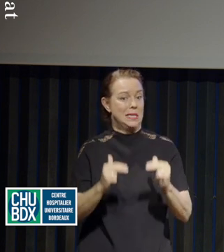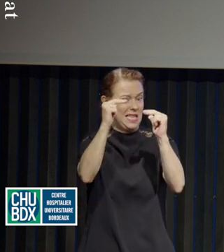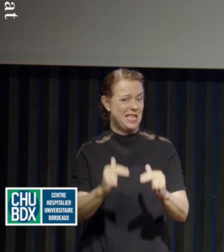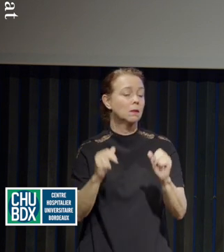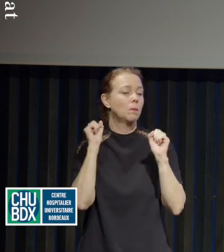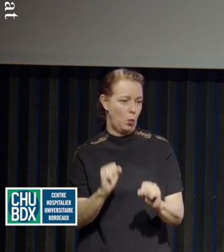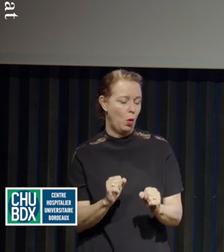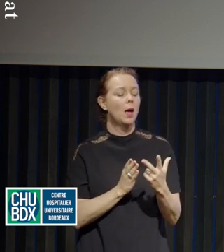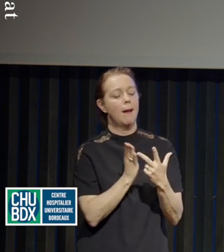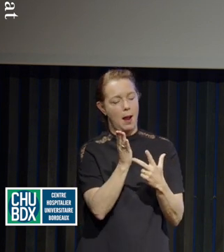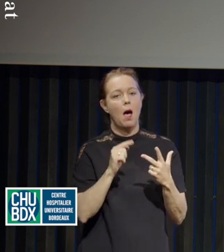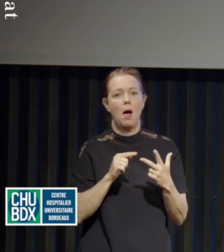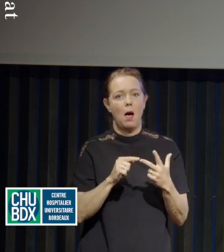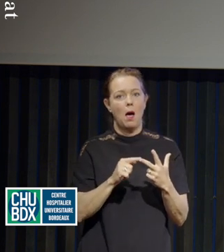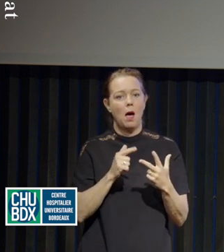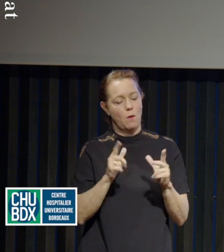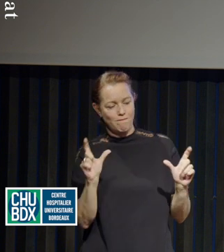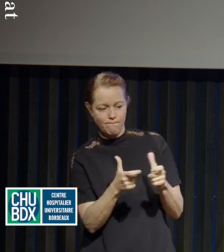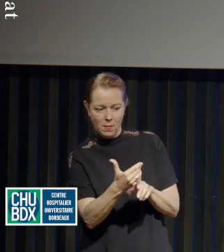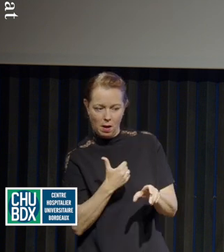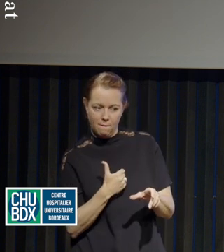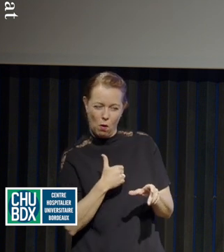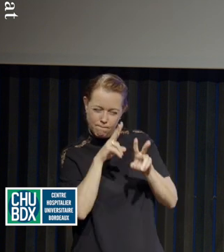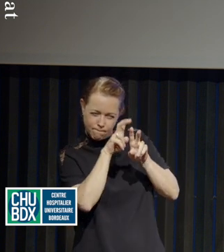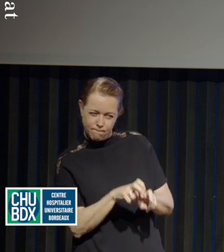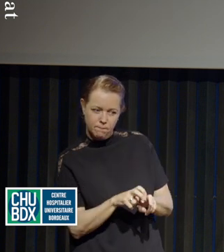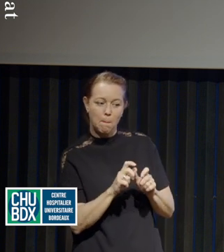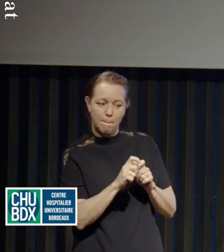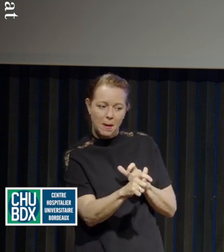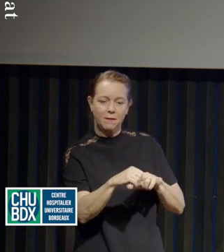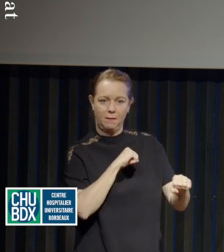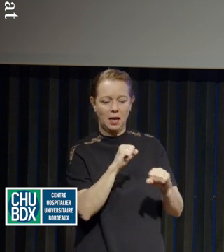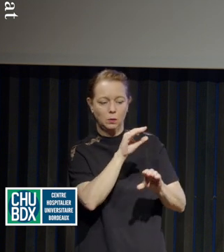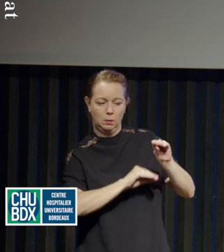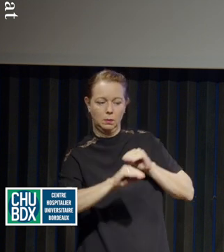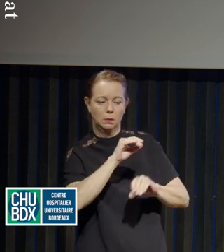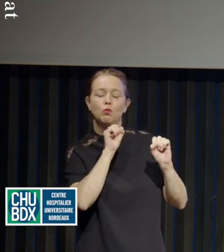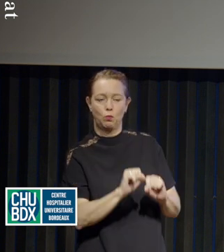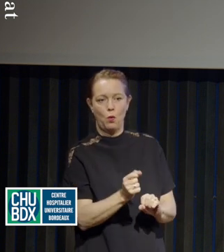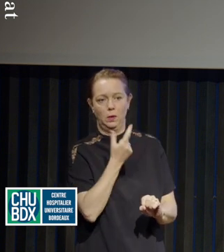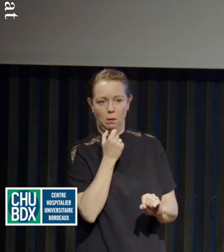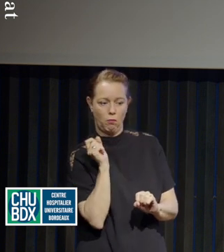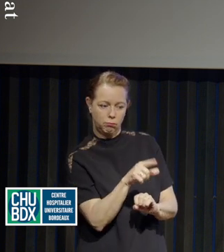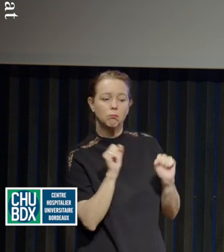eux relèvent d'un diagnostic et d'action thérapeutique d'une prise en charge médicale.